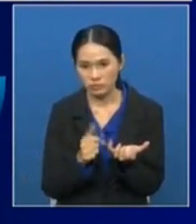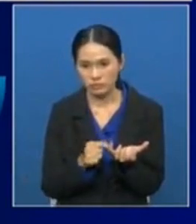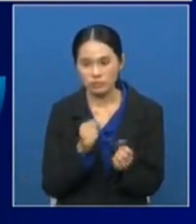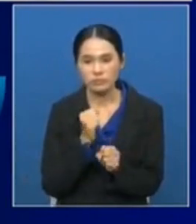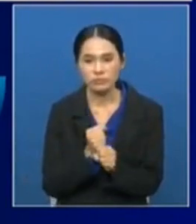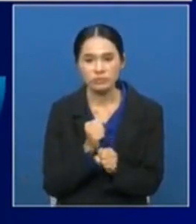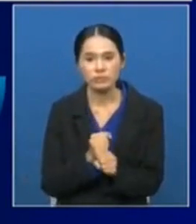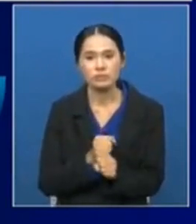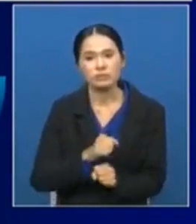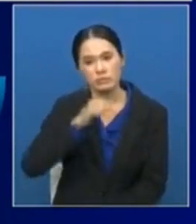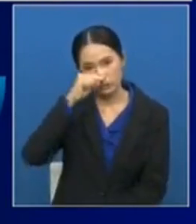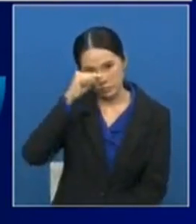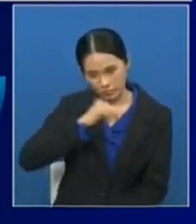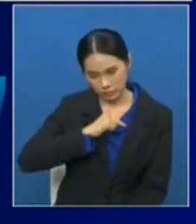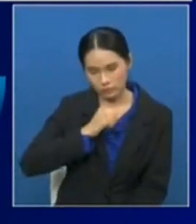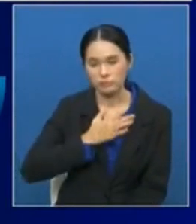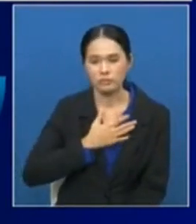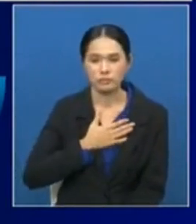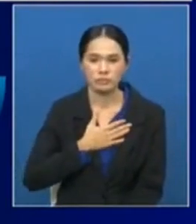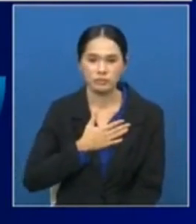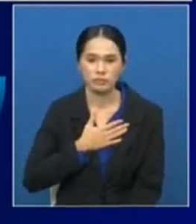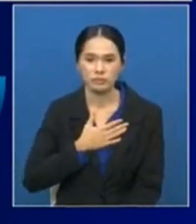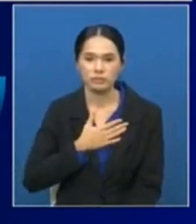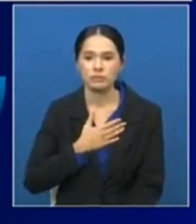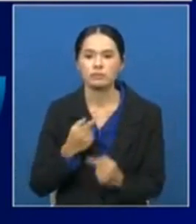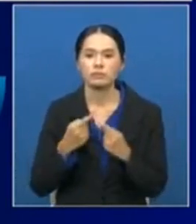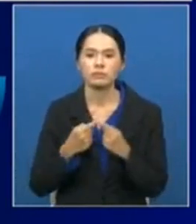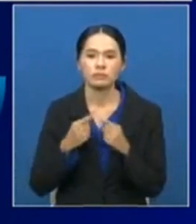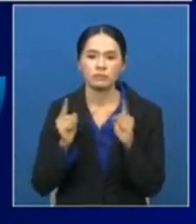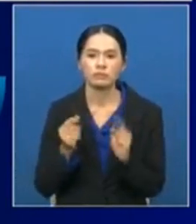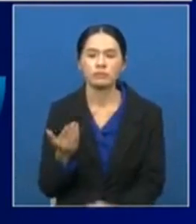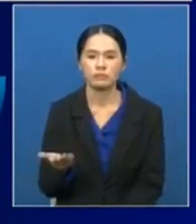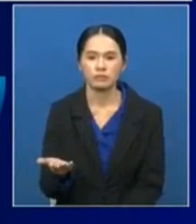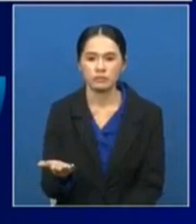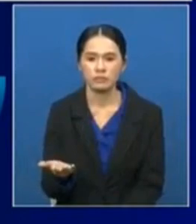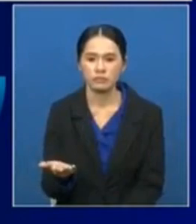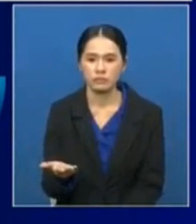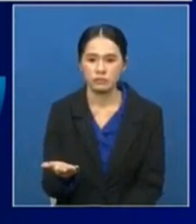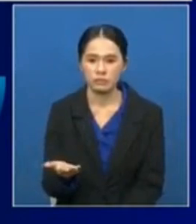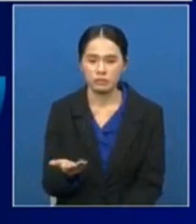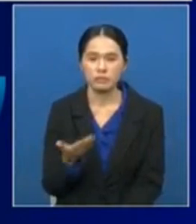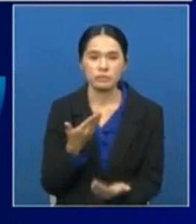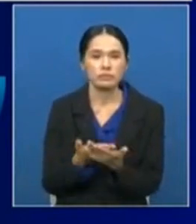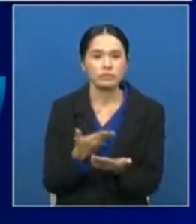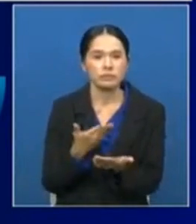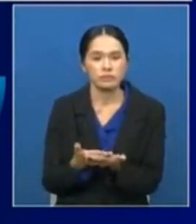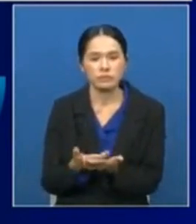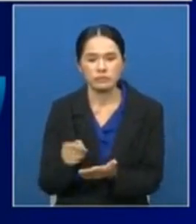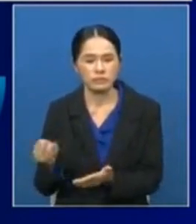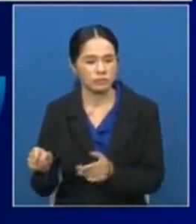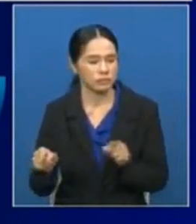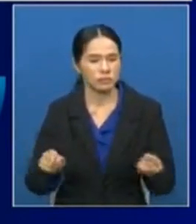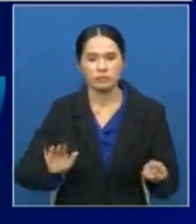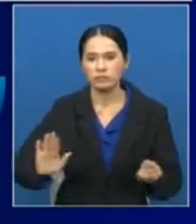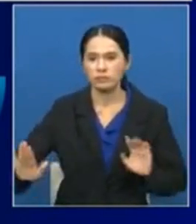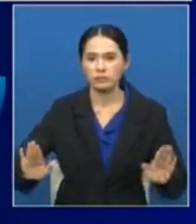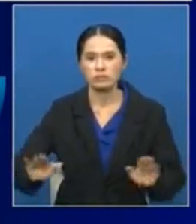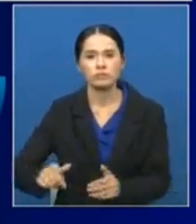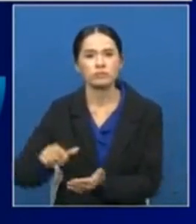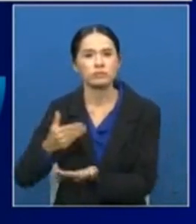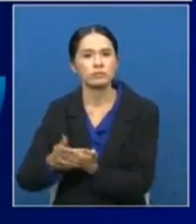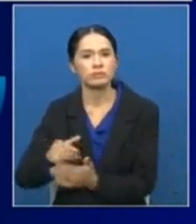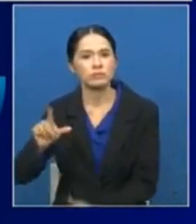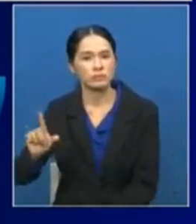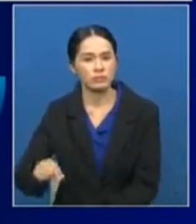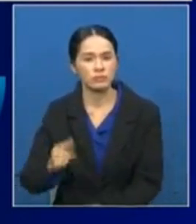Thailand เป็นไทยแลนด์ของแท้แต่อย่างไรก็ตามอะค่ะไอเรื่องการตัดราคาการของผู้ประกอบการต่างชาติที่มาในแพลตฟอร์มออนไลน์เ